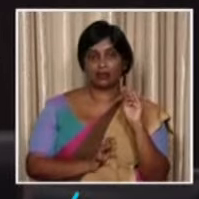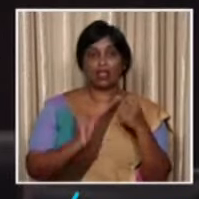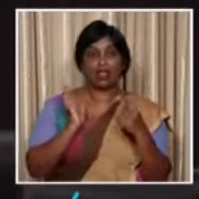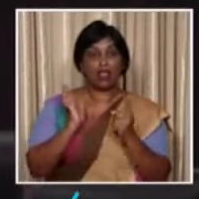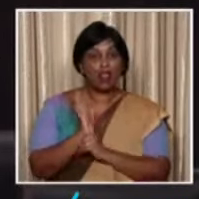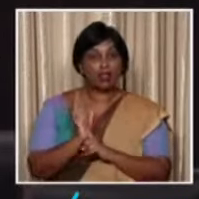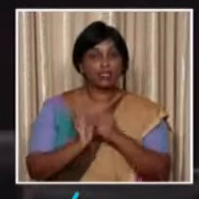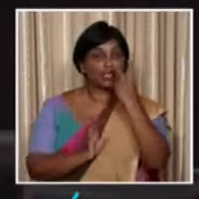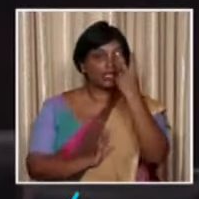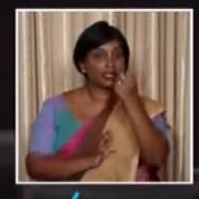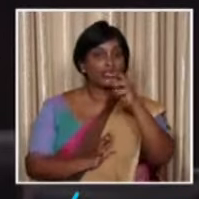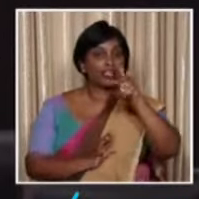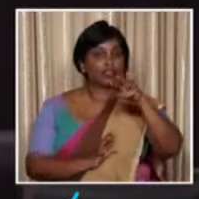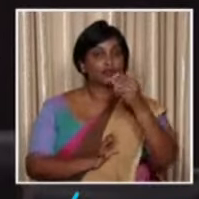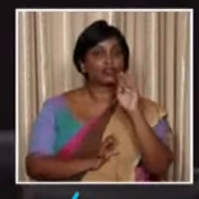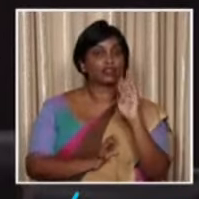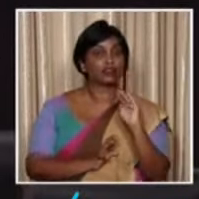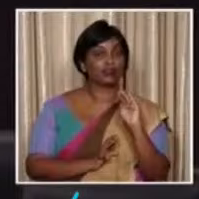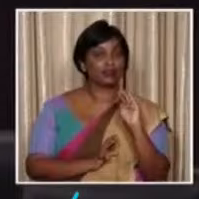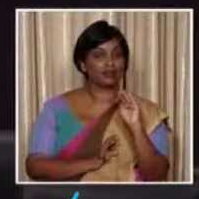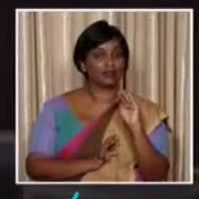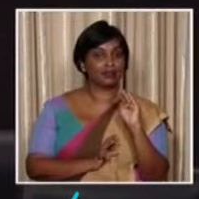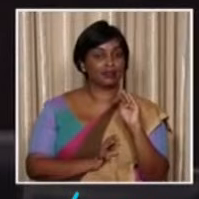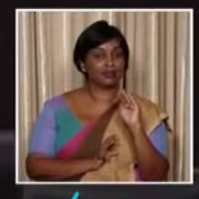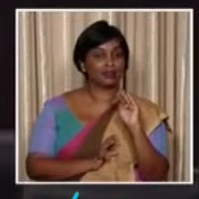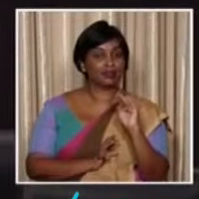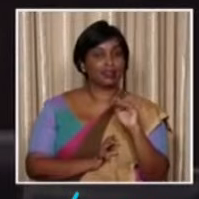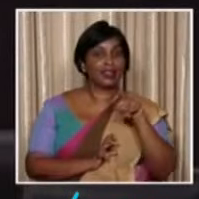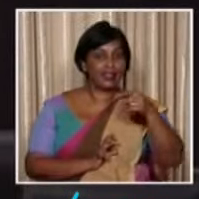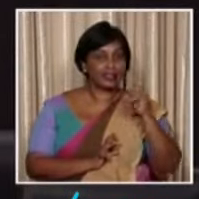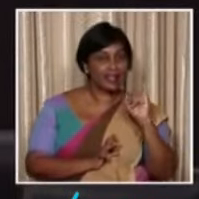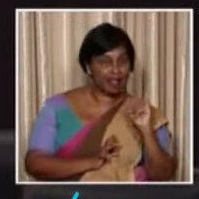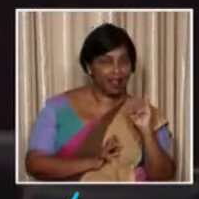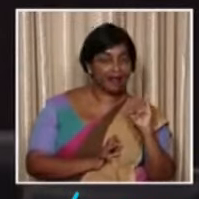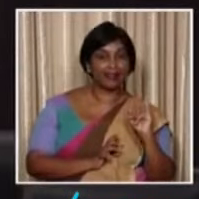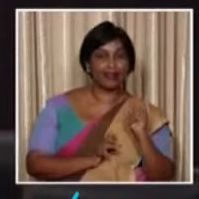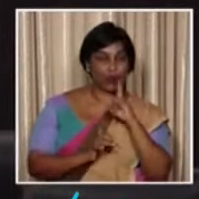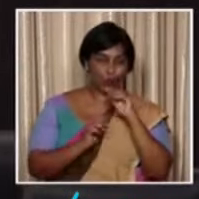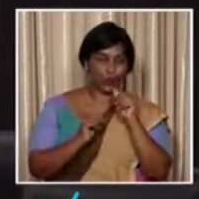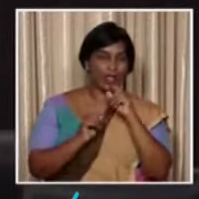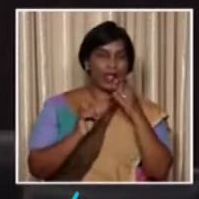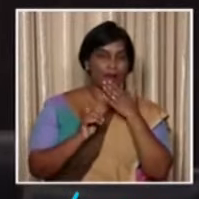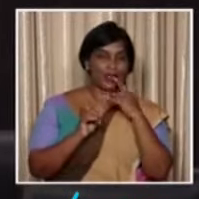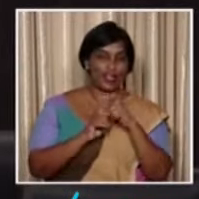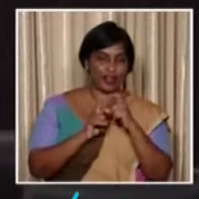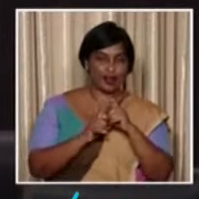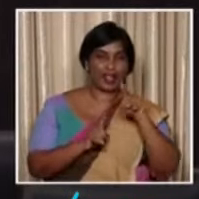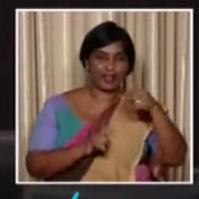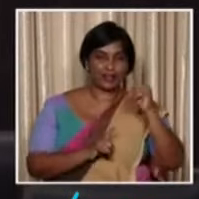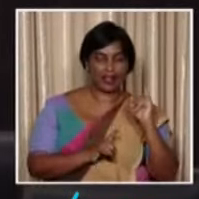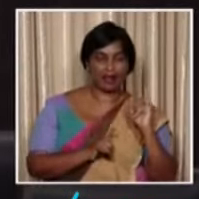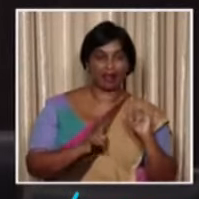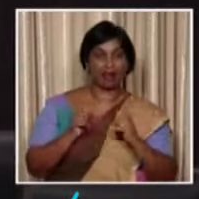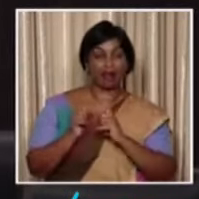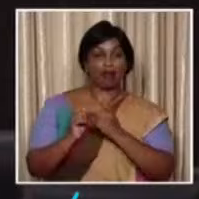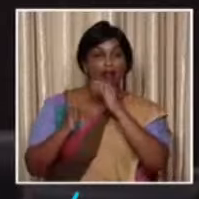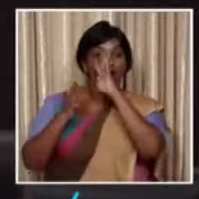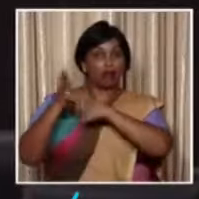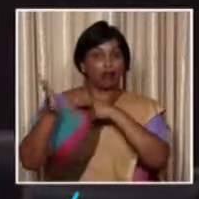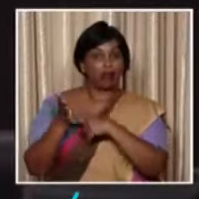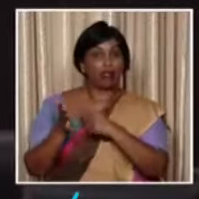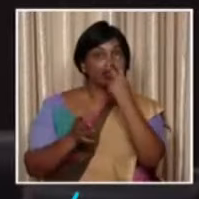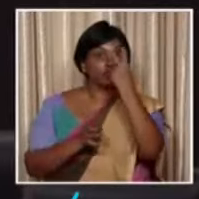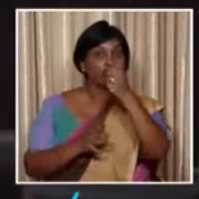लक्ष दिदास्तुंसी हतलिया एकसी हटे वडेट दिदास्तुंसी हतलिया लक्ष